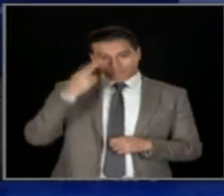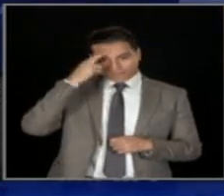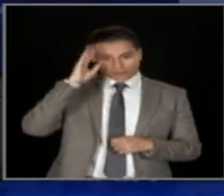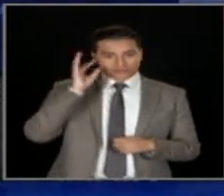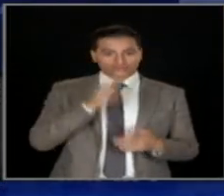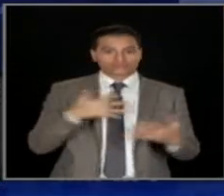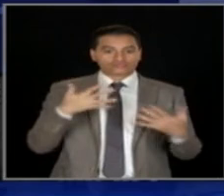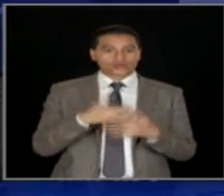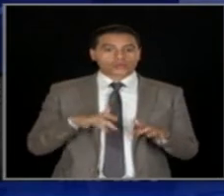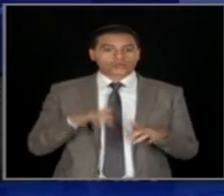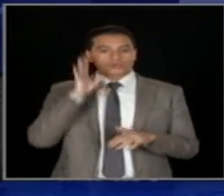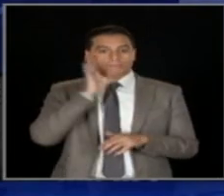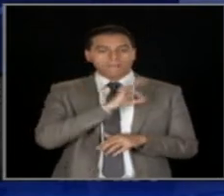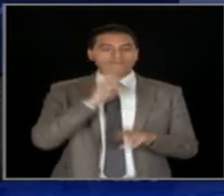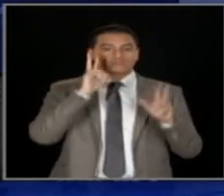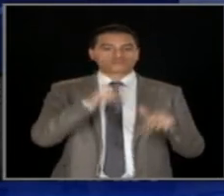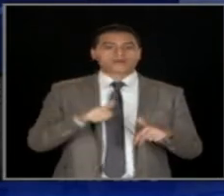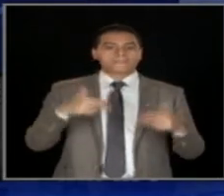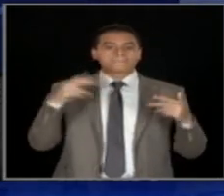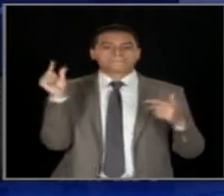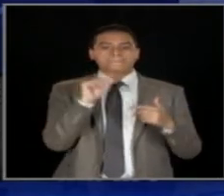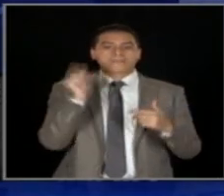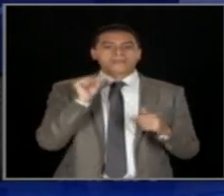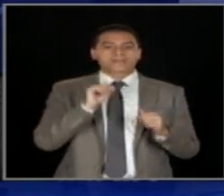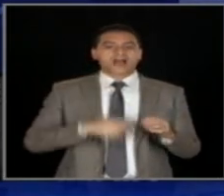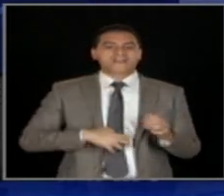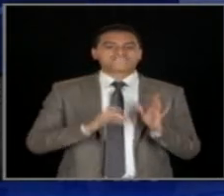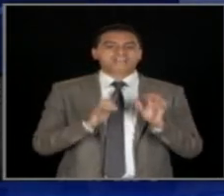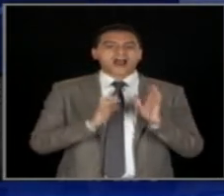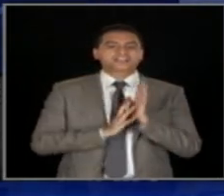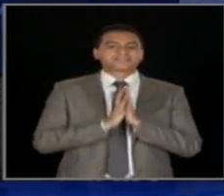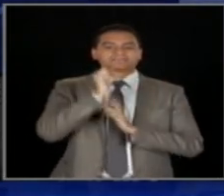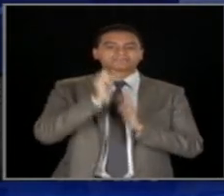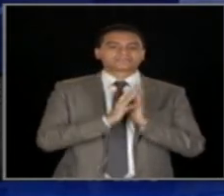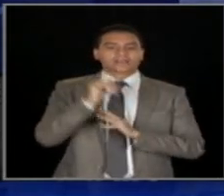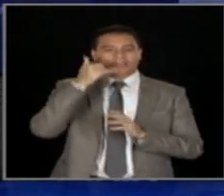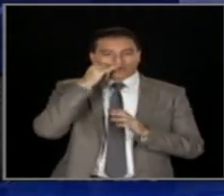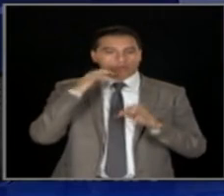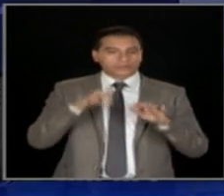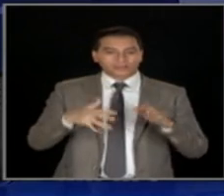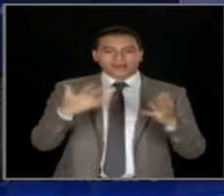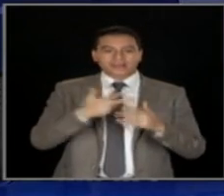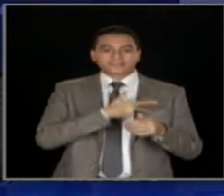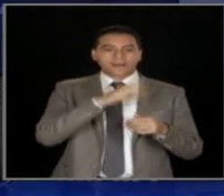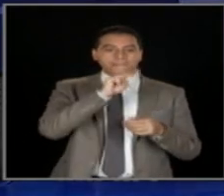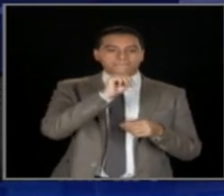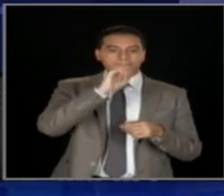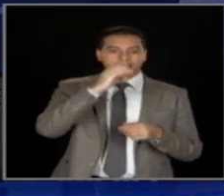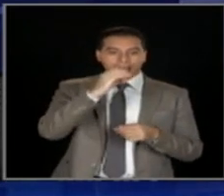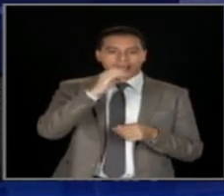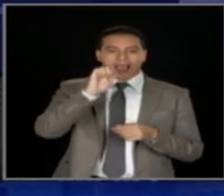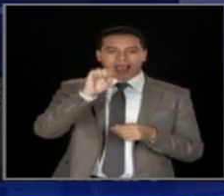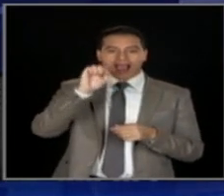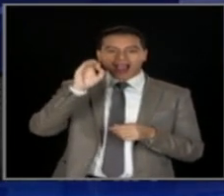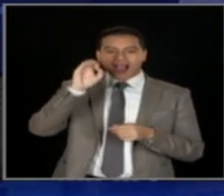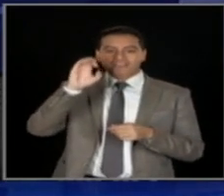ما هي شركه التكنولوجيا التي استحوذت على برنامج مكافحه الفيروسات